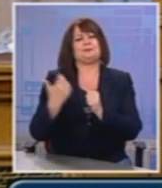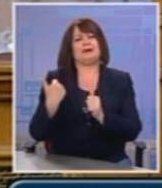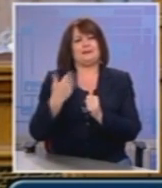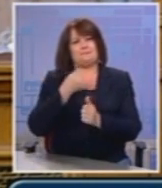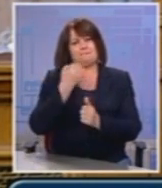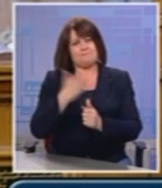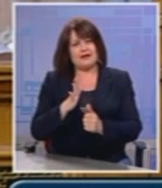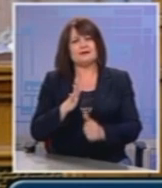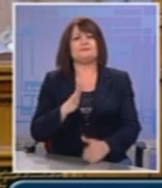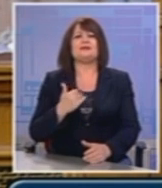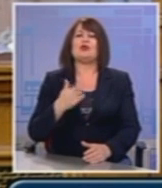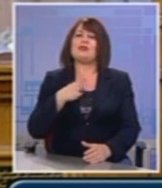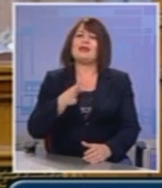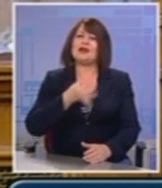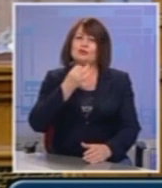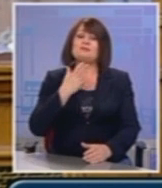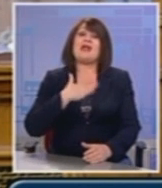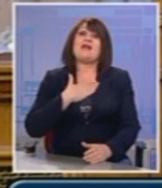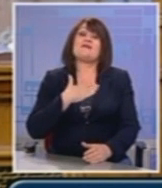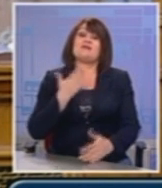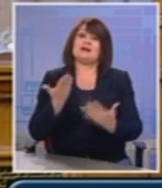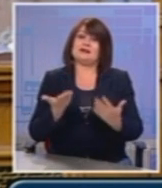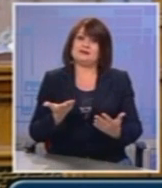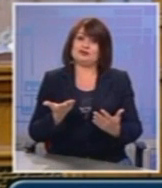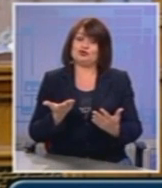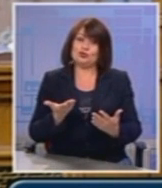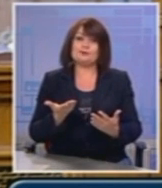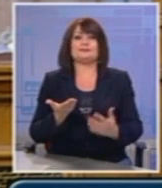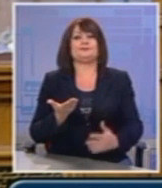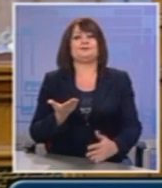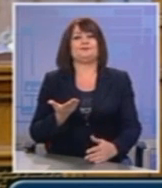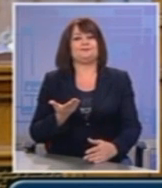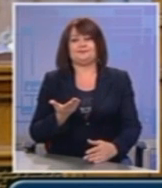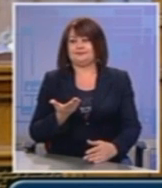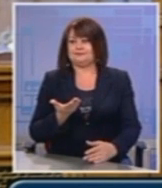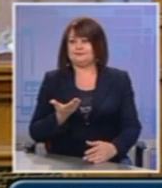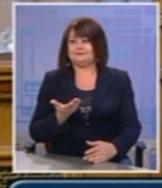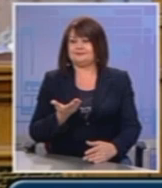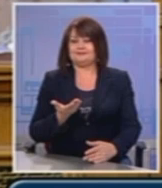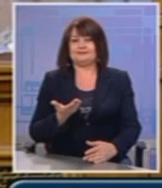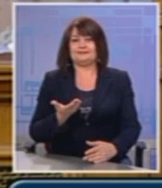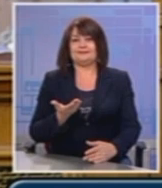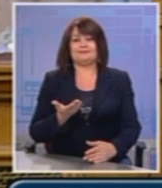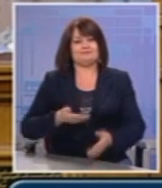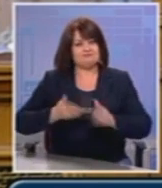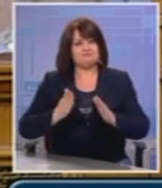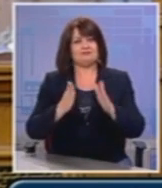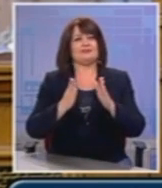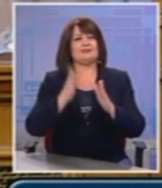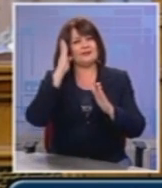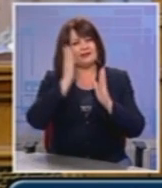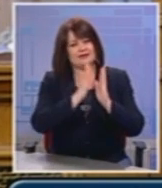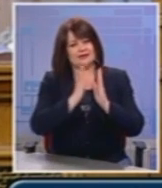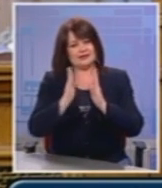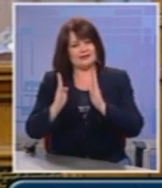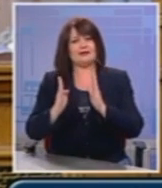μίλησε εγώ θα ήθελα να σας ευχαριστήσω που προχωρήσατε το κεφάλαιο της ευρωπαϊκής